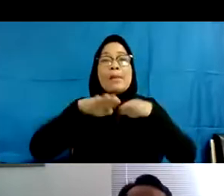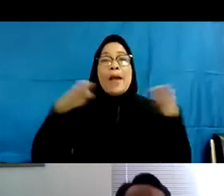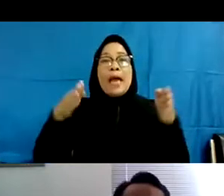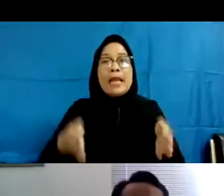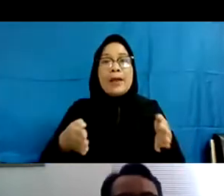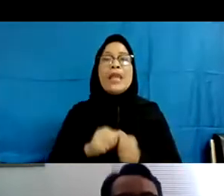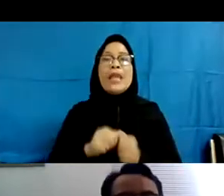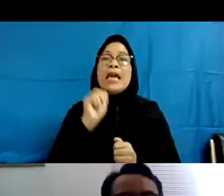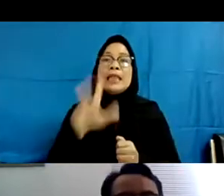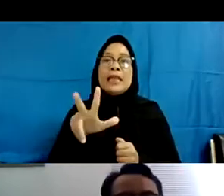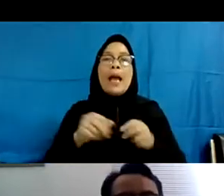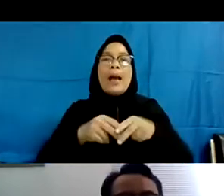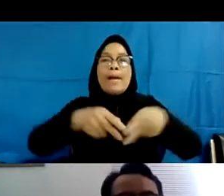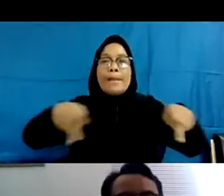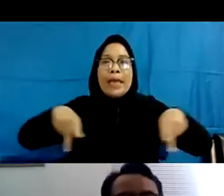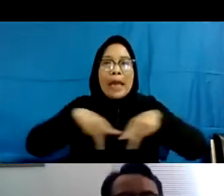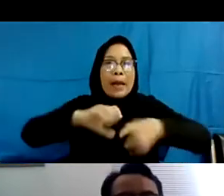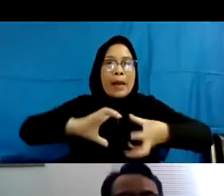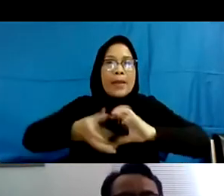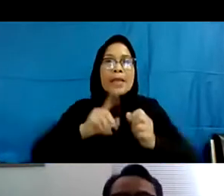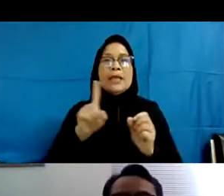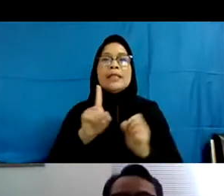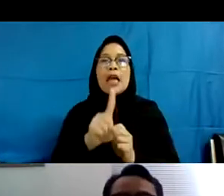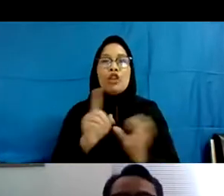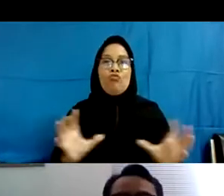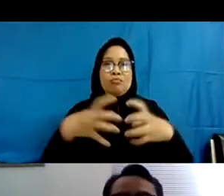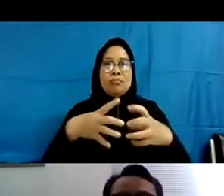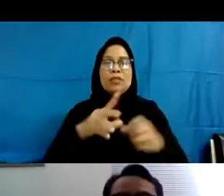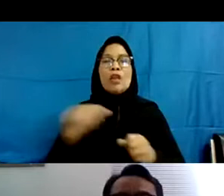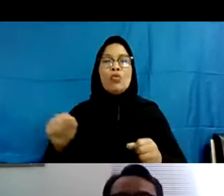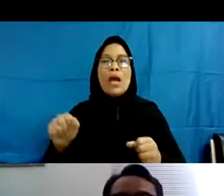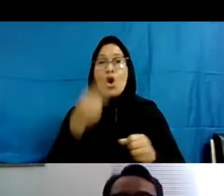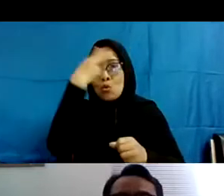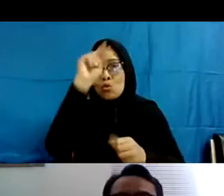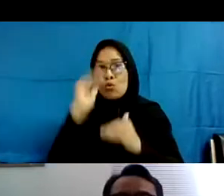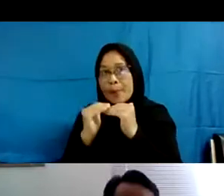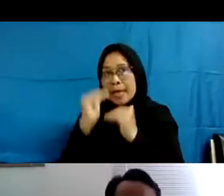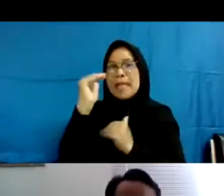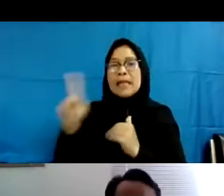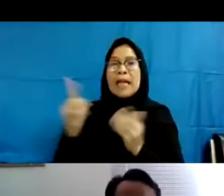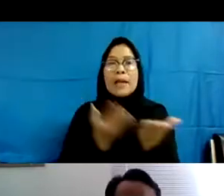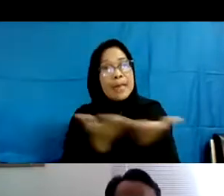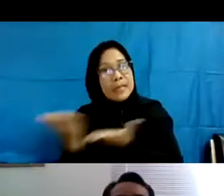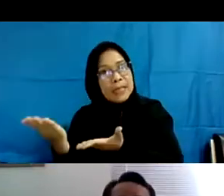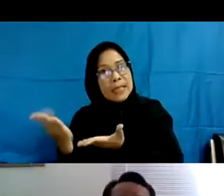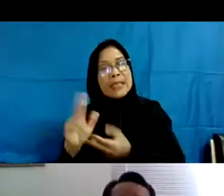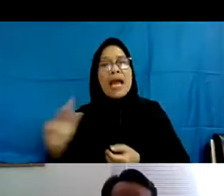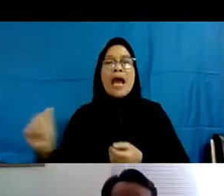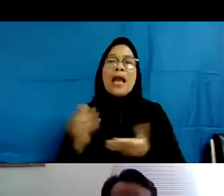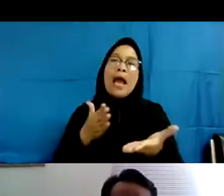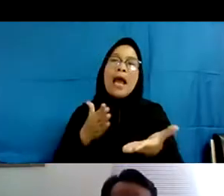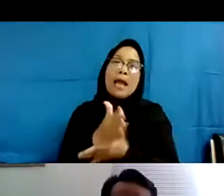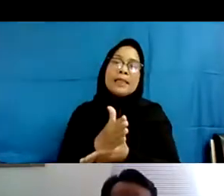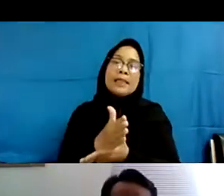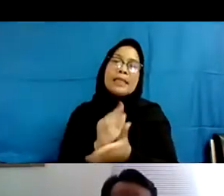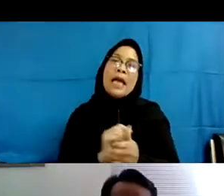satu kesatuan, sinergitas dalam hal peningkatan penyediaan akses untuk literasi